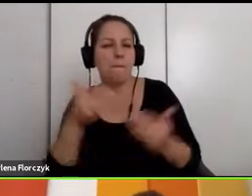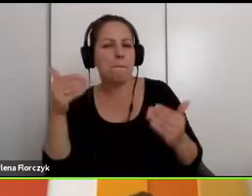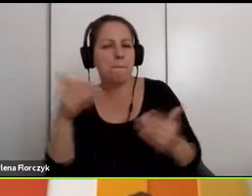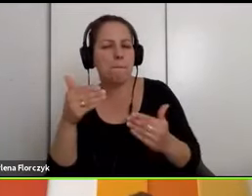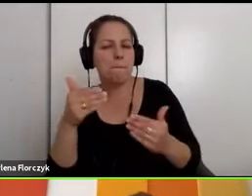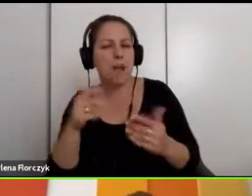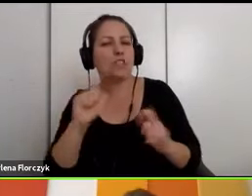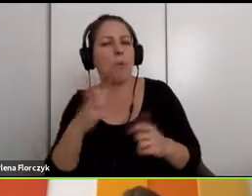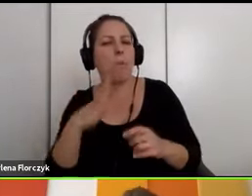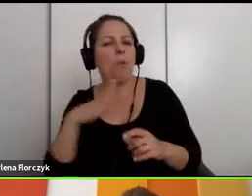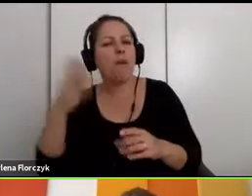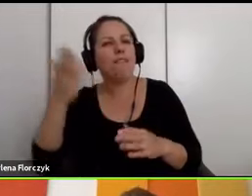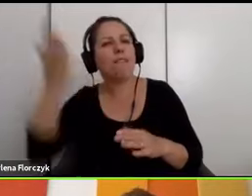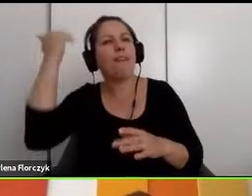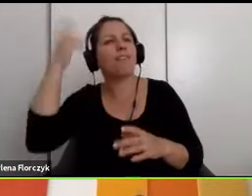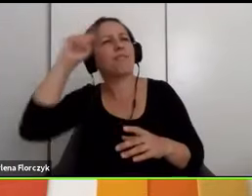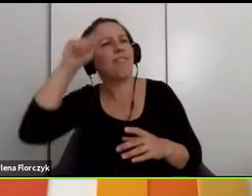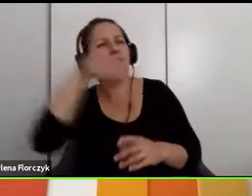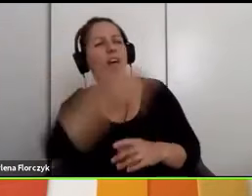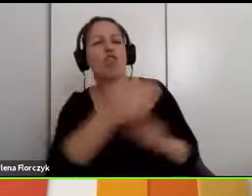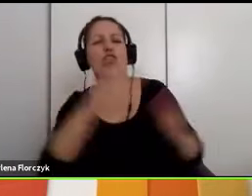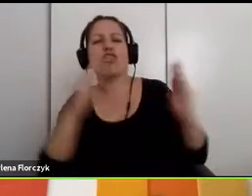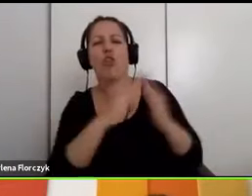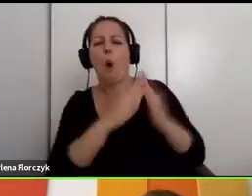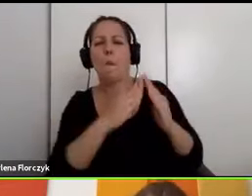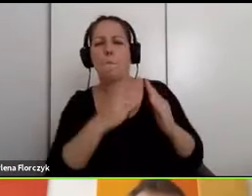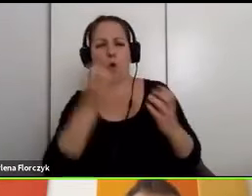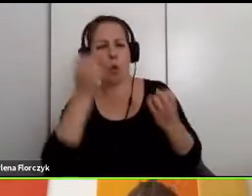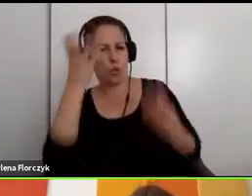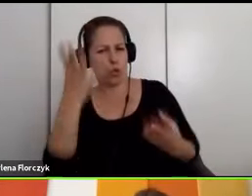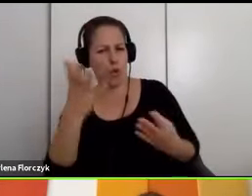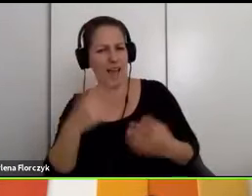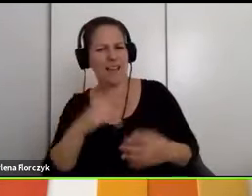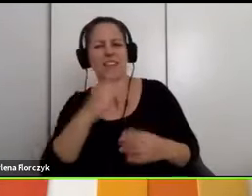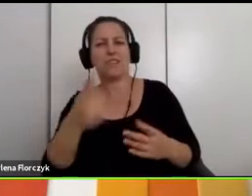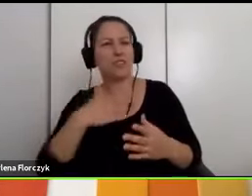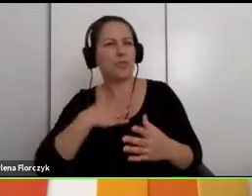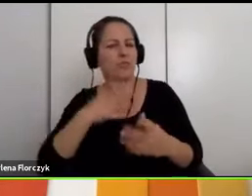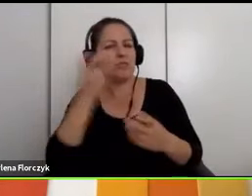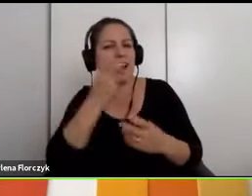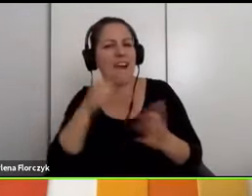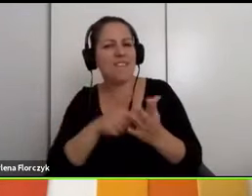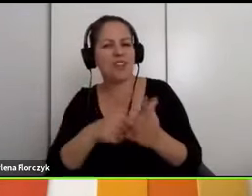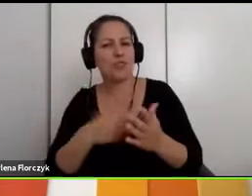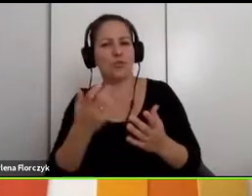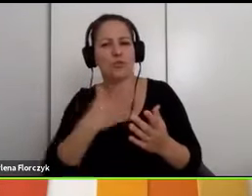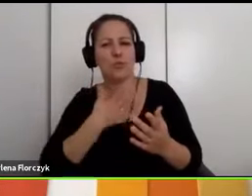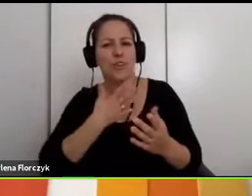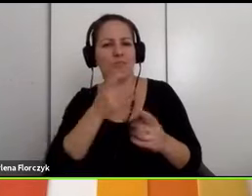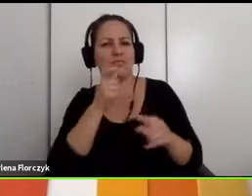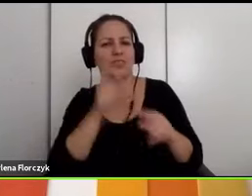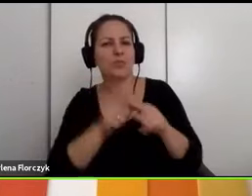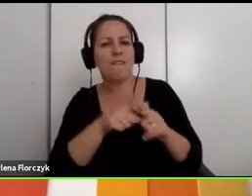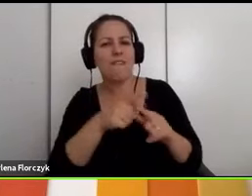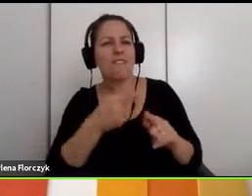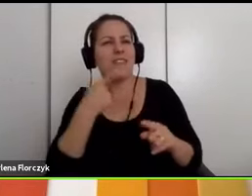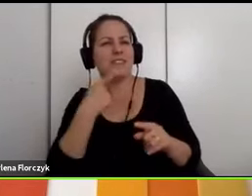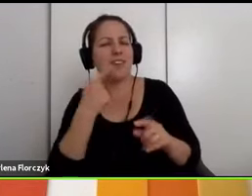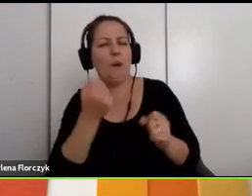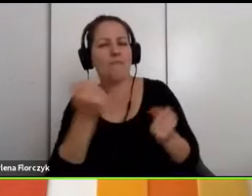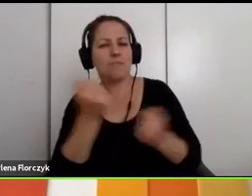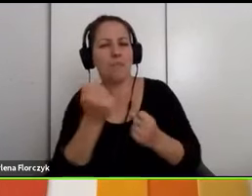co było nazywane domem kultury. I to jest ciekawe w ogóle, że my nadal mamy tu zaszłość taką językową,